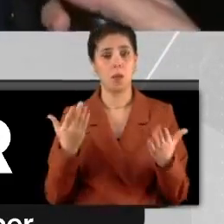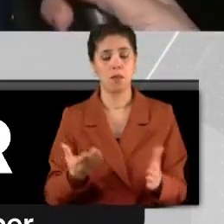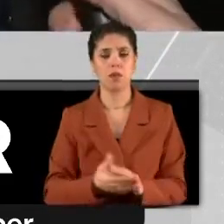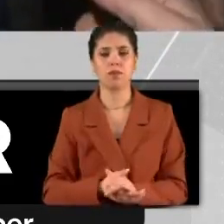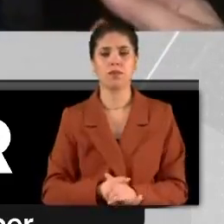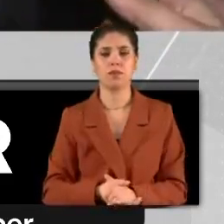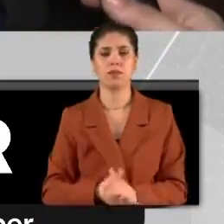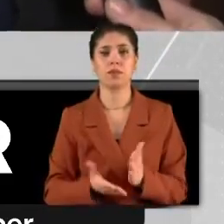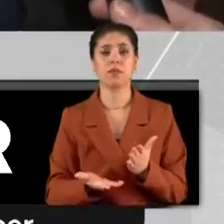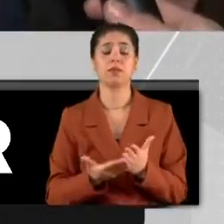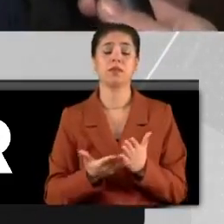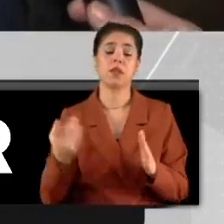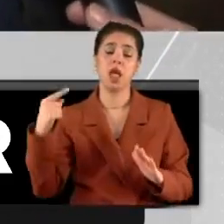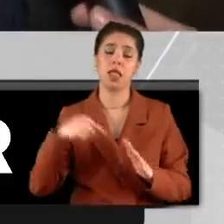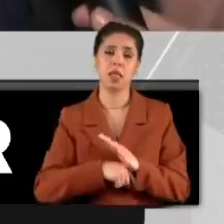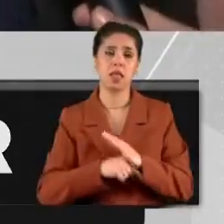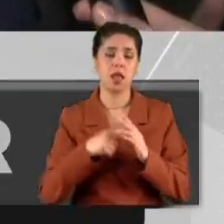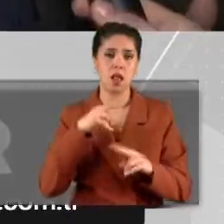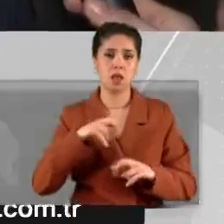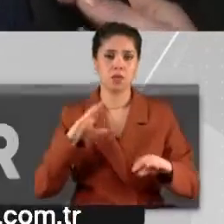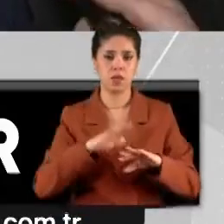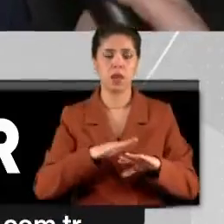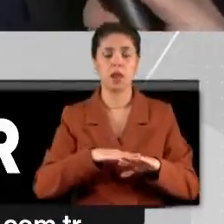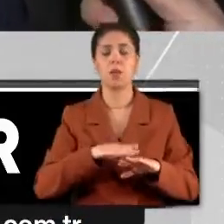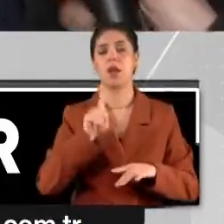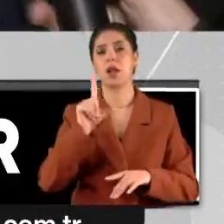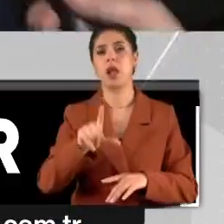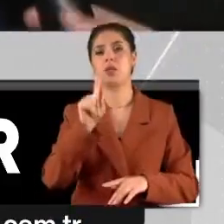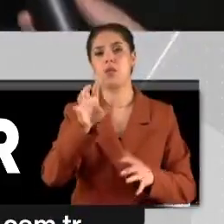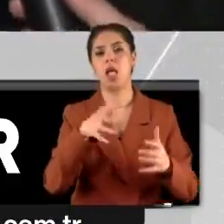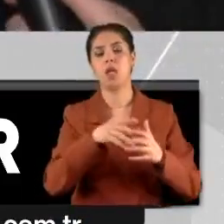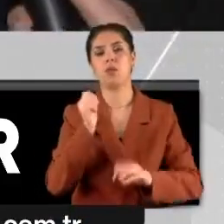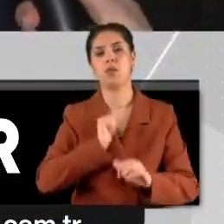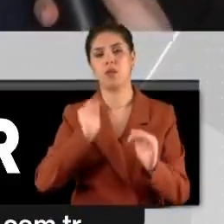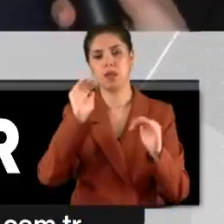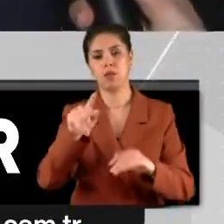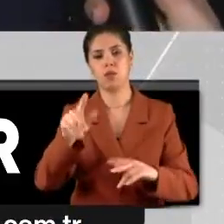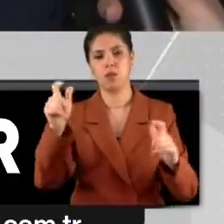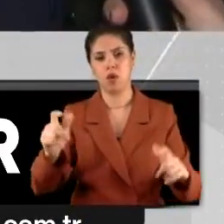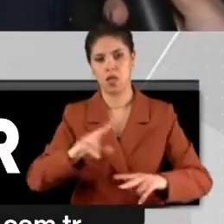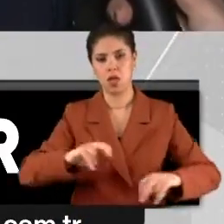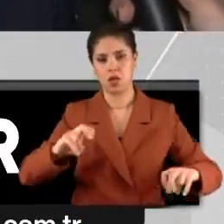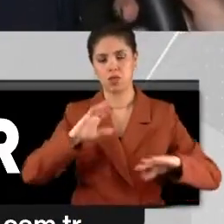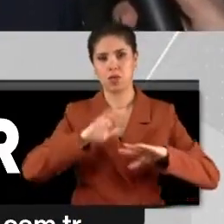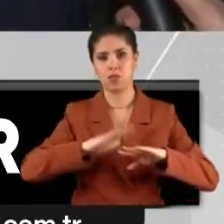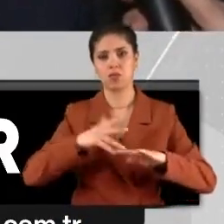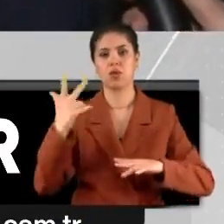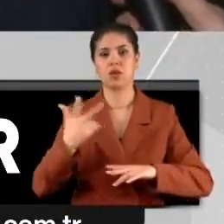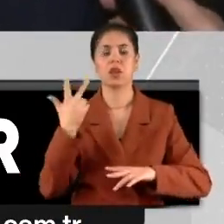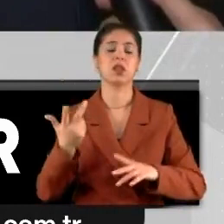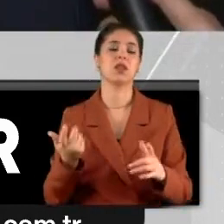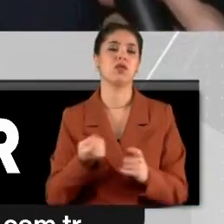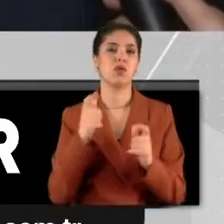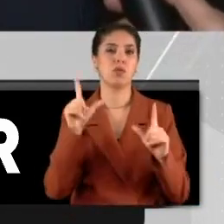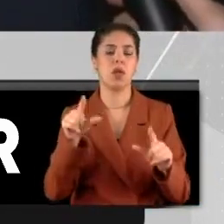Ama daha ayrıntılı araştırması gerekir. Bizim burada üniversitemizin ekibi var. Bu bölgeye gelecekler, çalışacaklar. Ve hızla çalışması